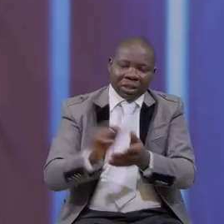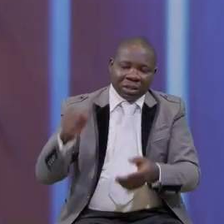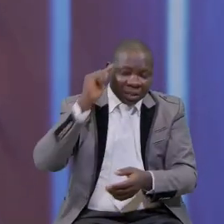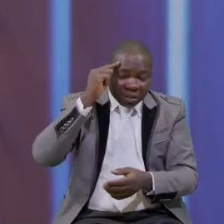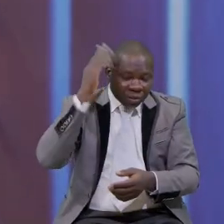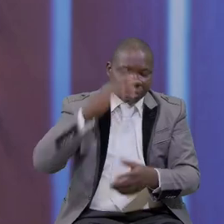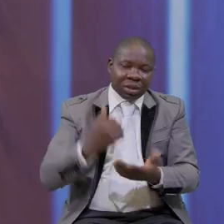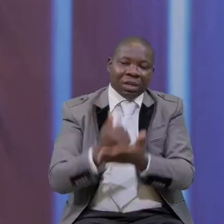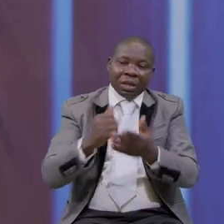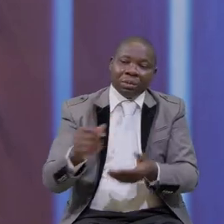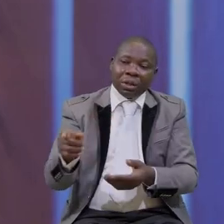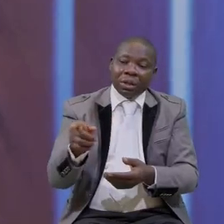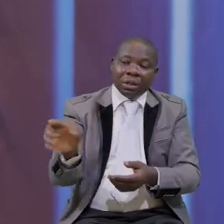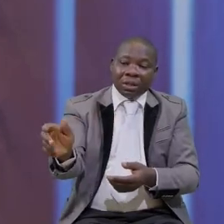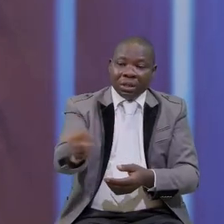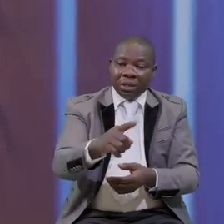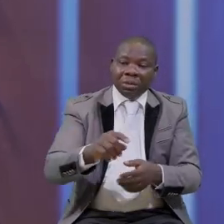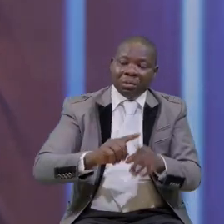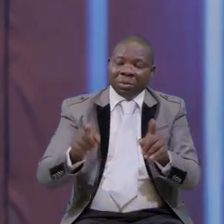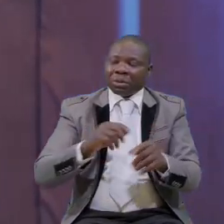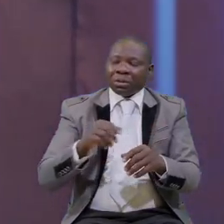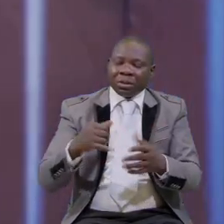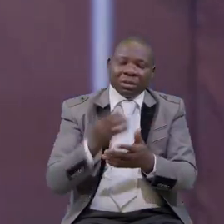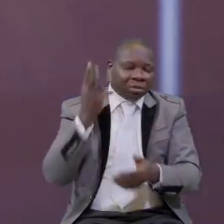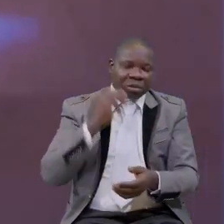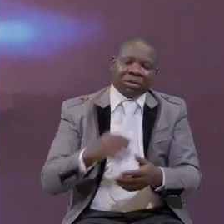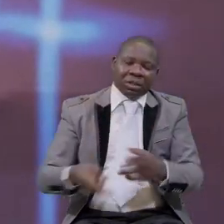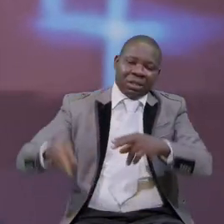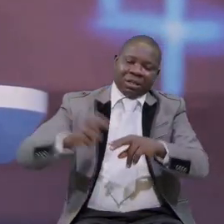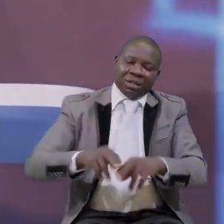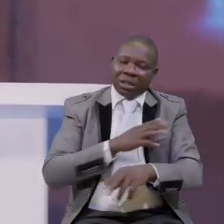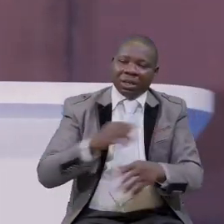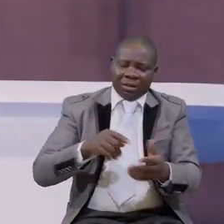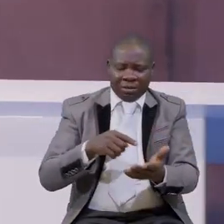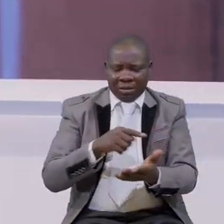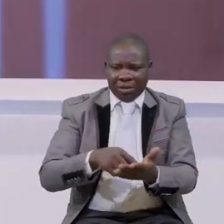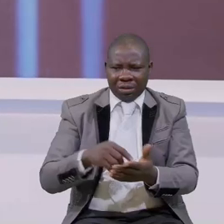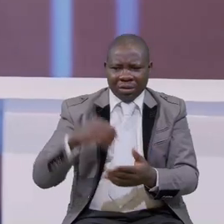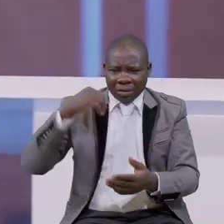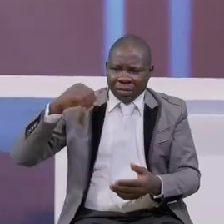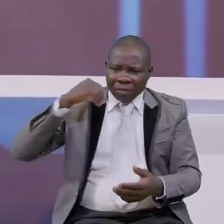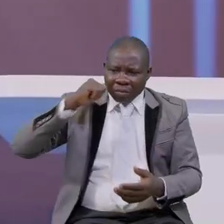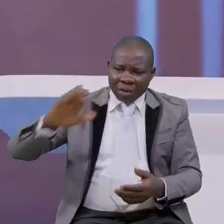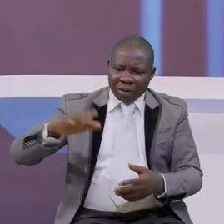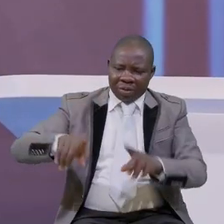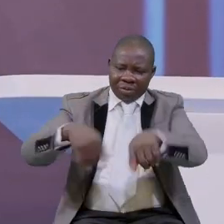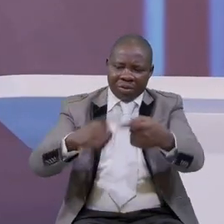guérisseurs. Sa maladie s'est empirée. Cette fille est allée vers l'homme. Elle a dit,